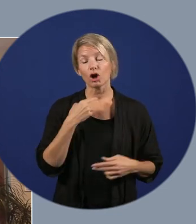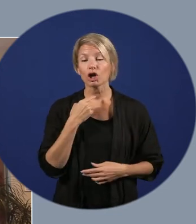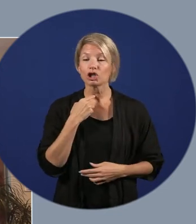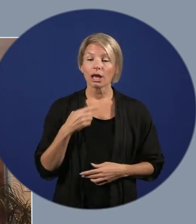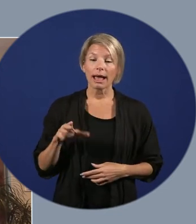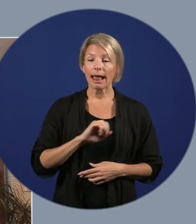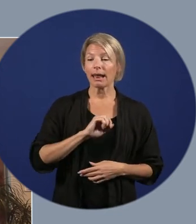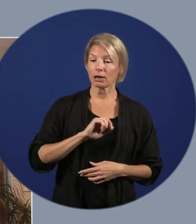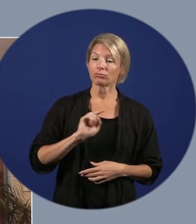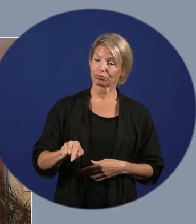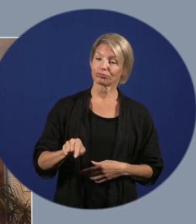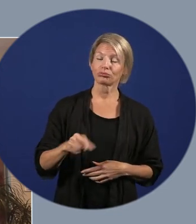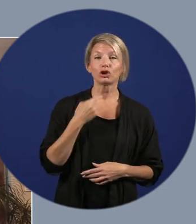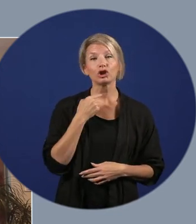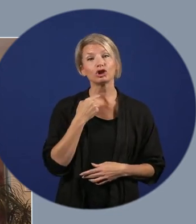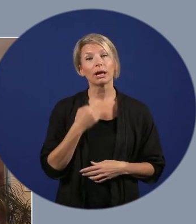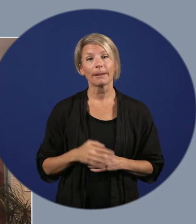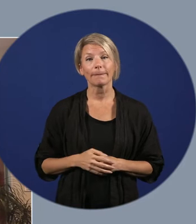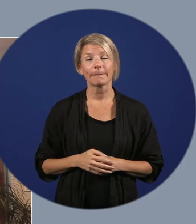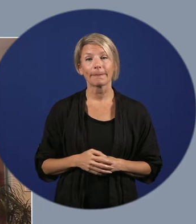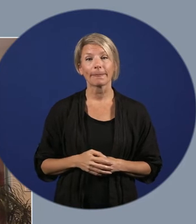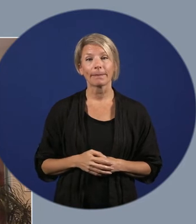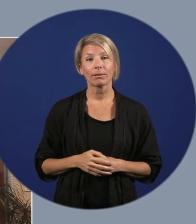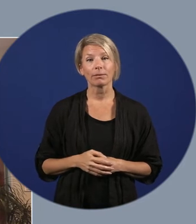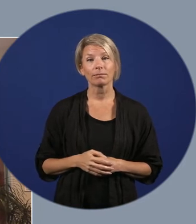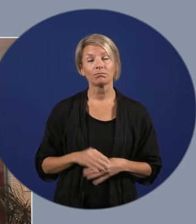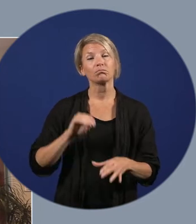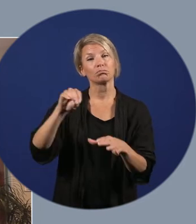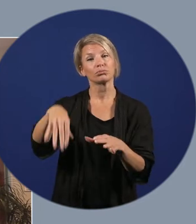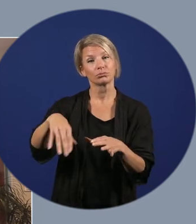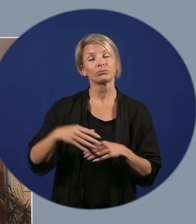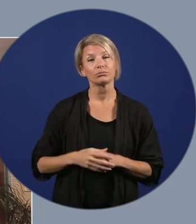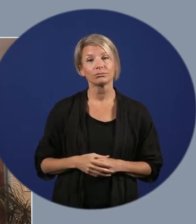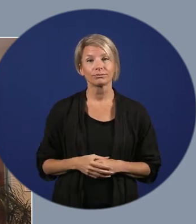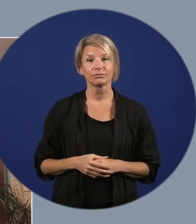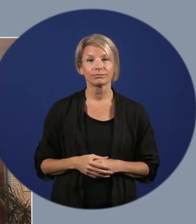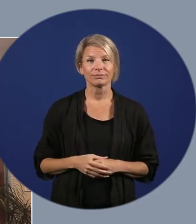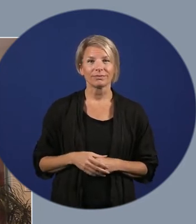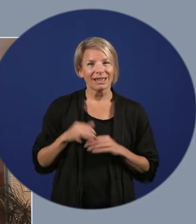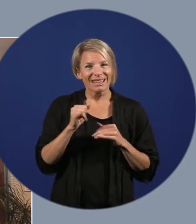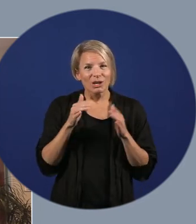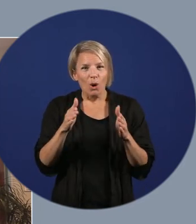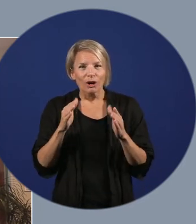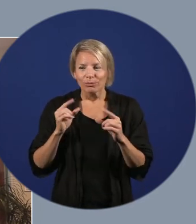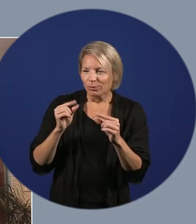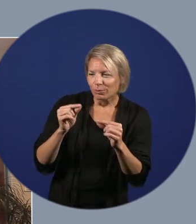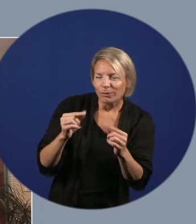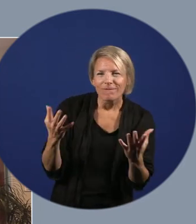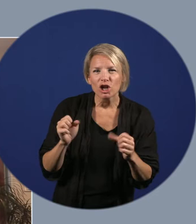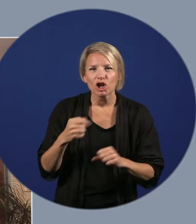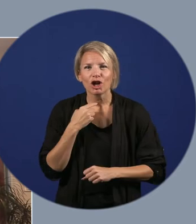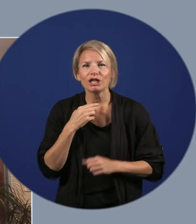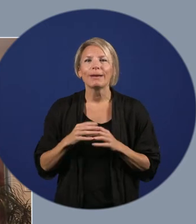sin tid. Mm. Och alla fick liksom, ja, men lägga sin röst. Så även om det är väldigt mycket snack i korridorerna vad man ska rösta på, så fick man ändå